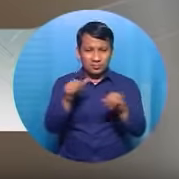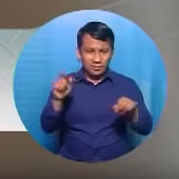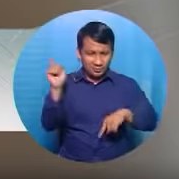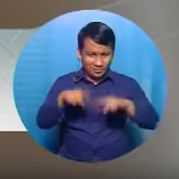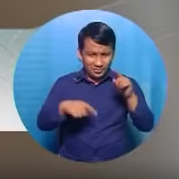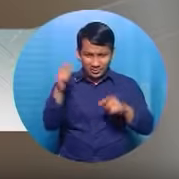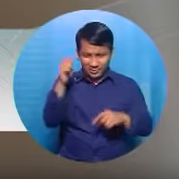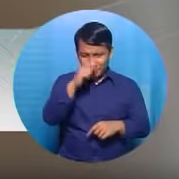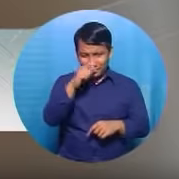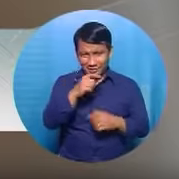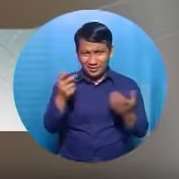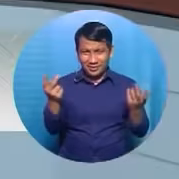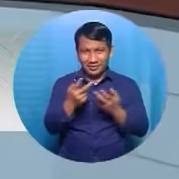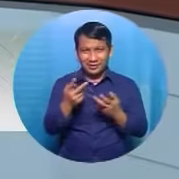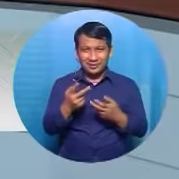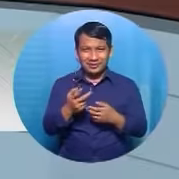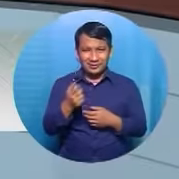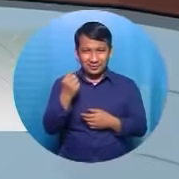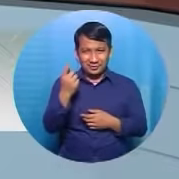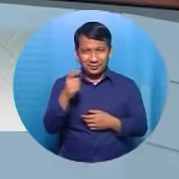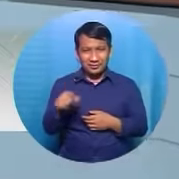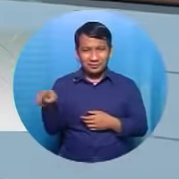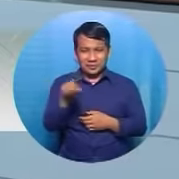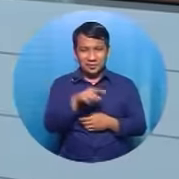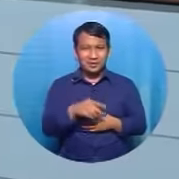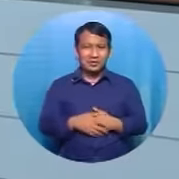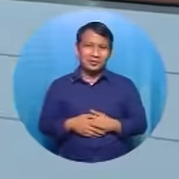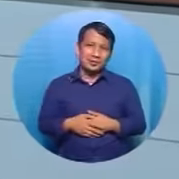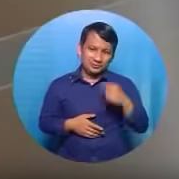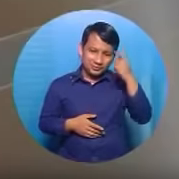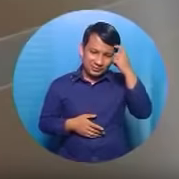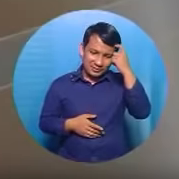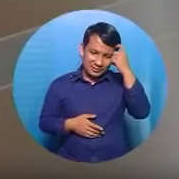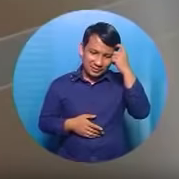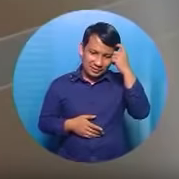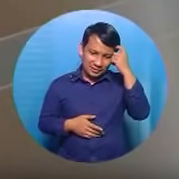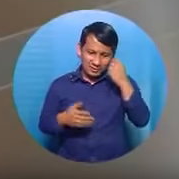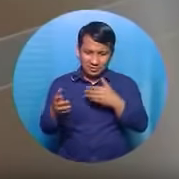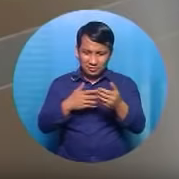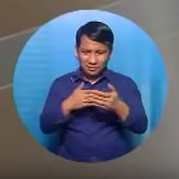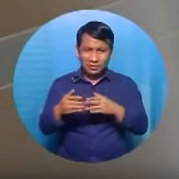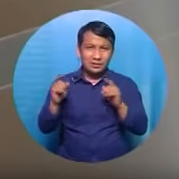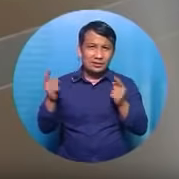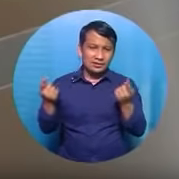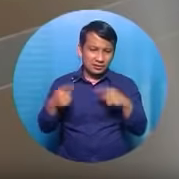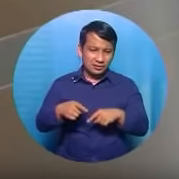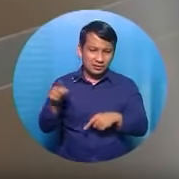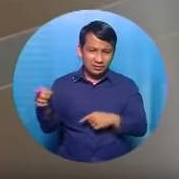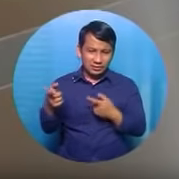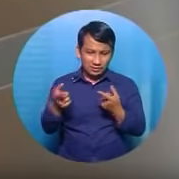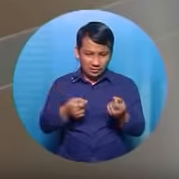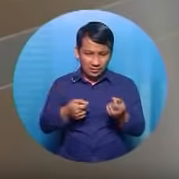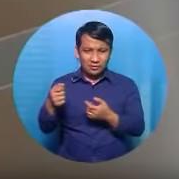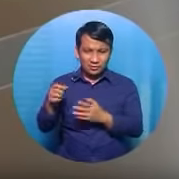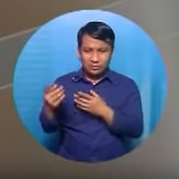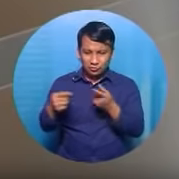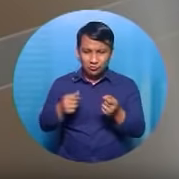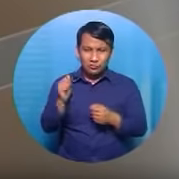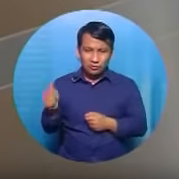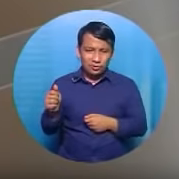na lang kita para makasabot? Okay po, sir. Sige po. Okay po, sir. Sige po. Kahit anong gawin mo ng kabit mo sa harapan